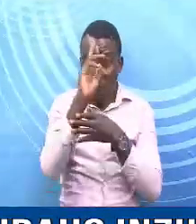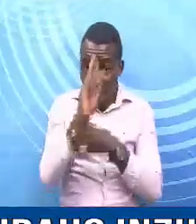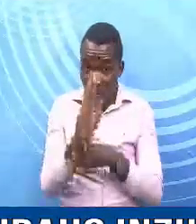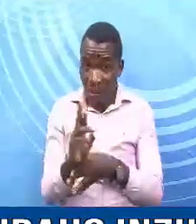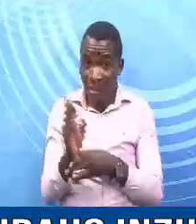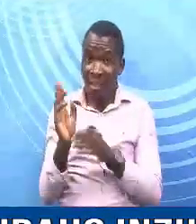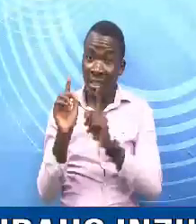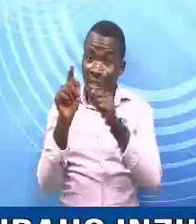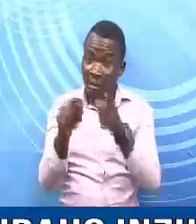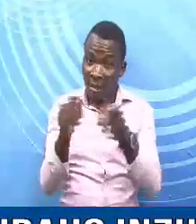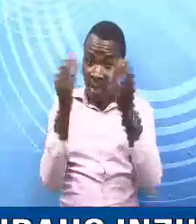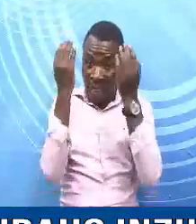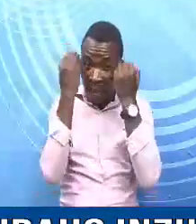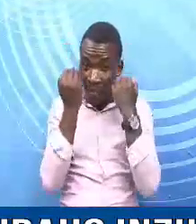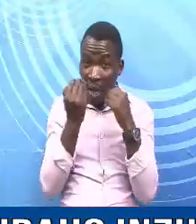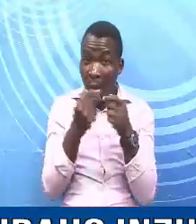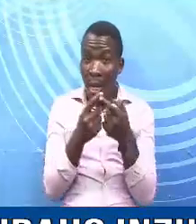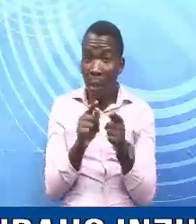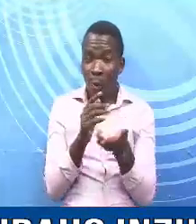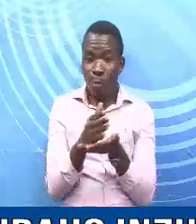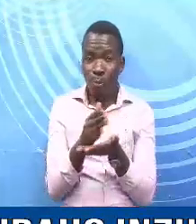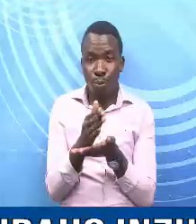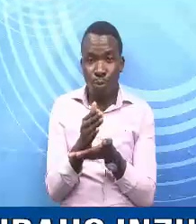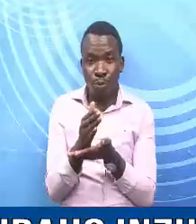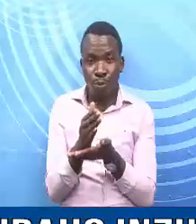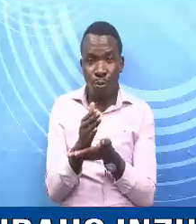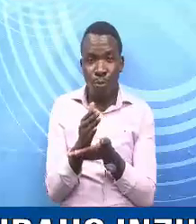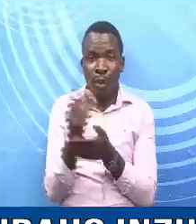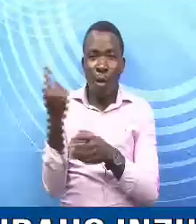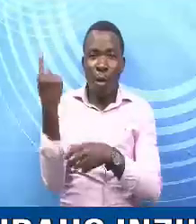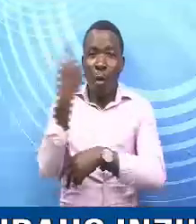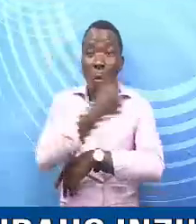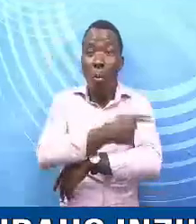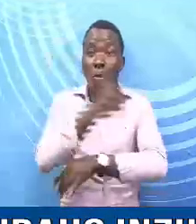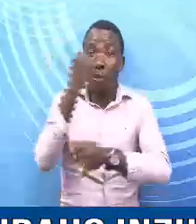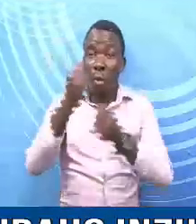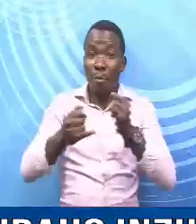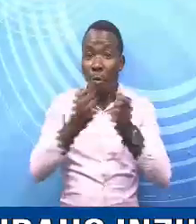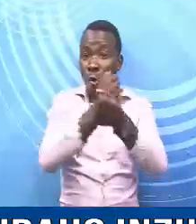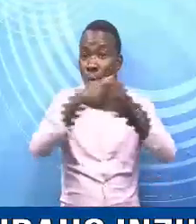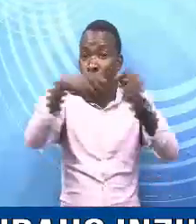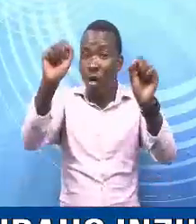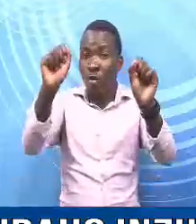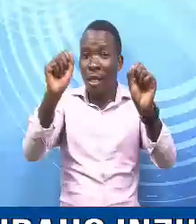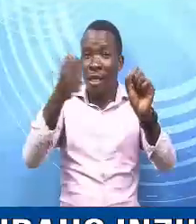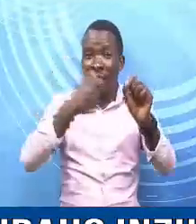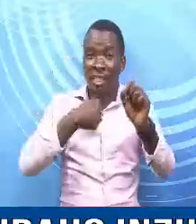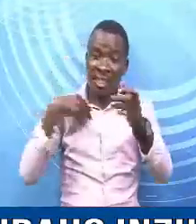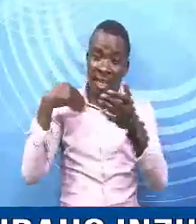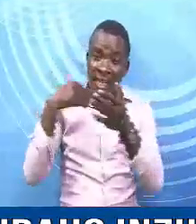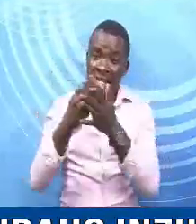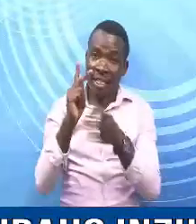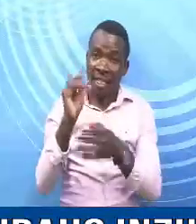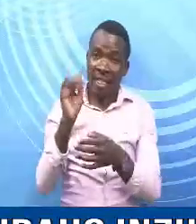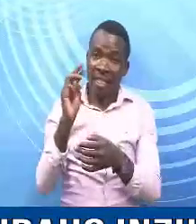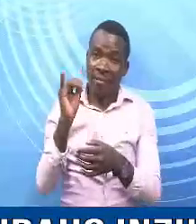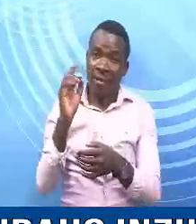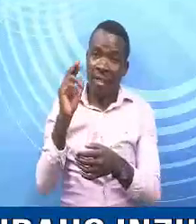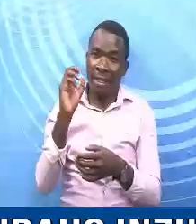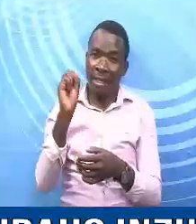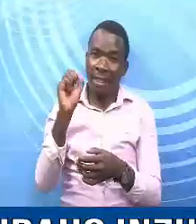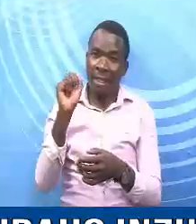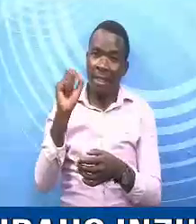ubutabera ariko umunsi wa nyuma wo kumurekura njyewe nageze Kimisagara nsanga yamurekuye